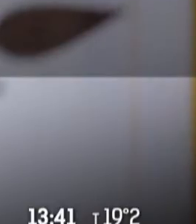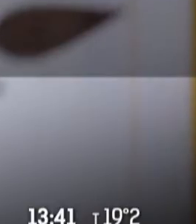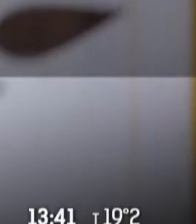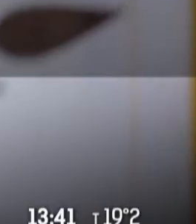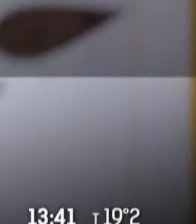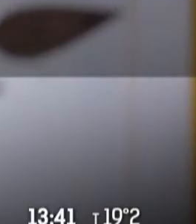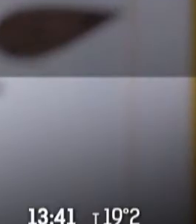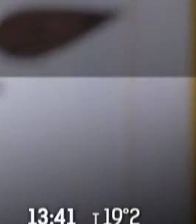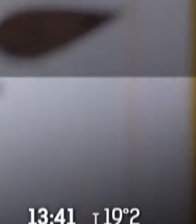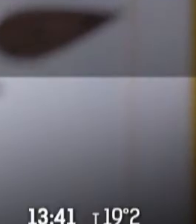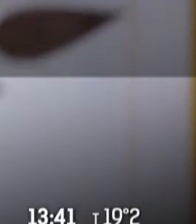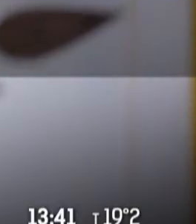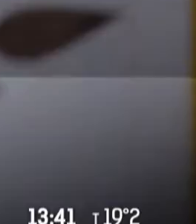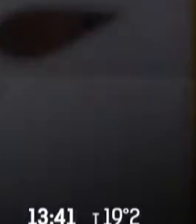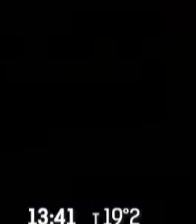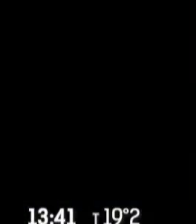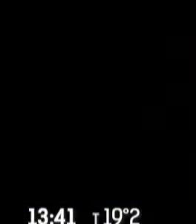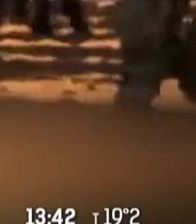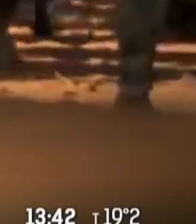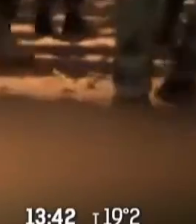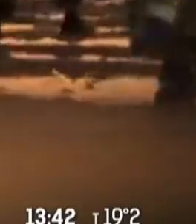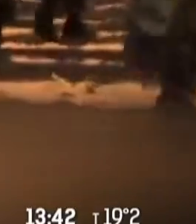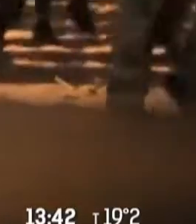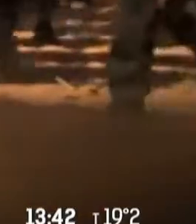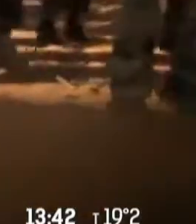ku mashquulsanaa nolol maalmeedkooda caadiga ah.